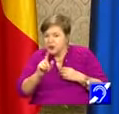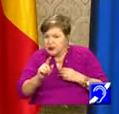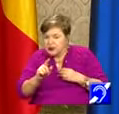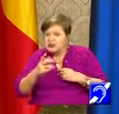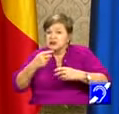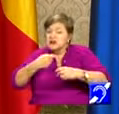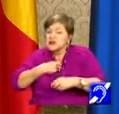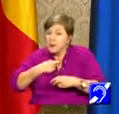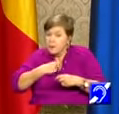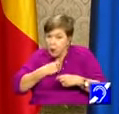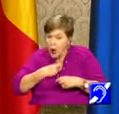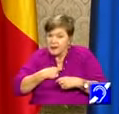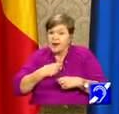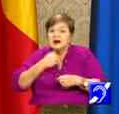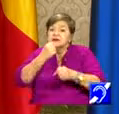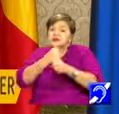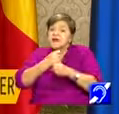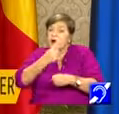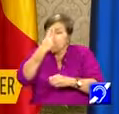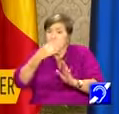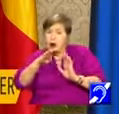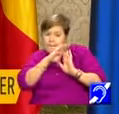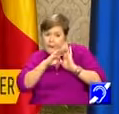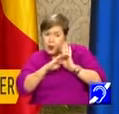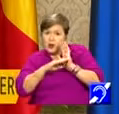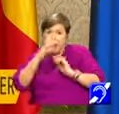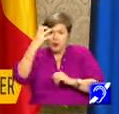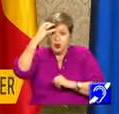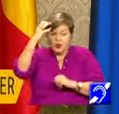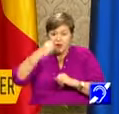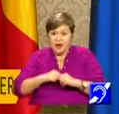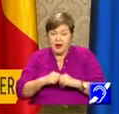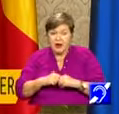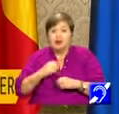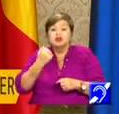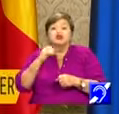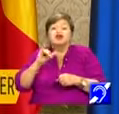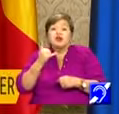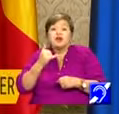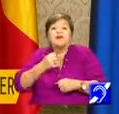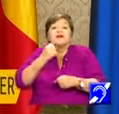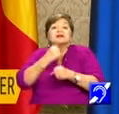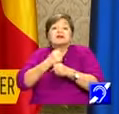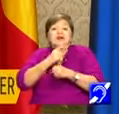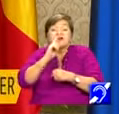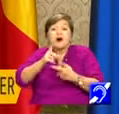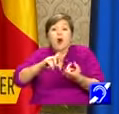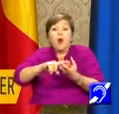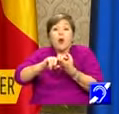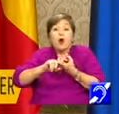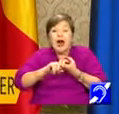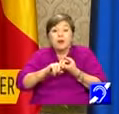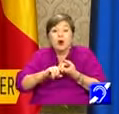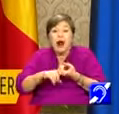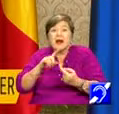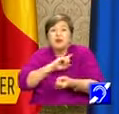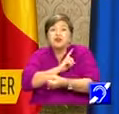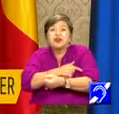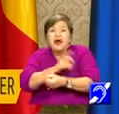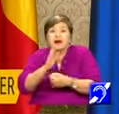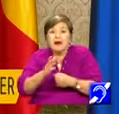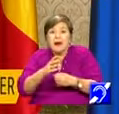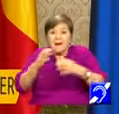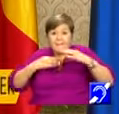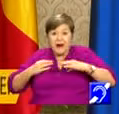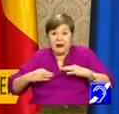agregăm un program de guvernare și să se constituie o coaliție solidă în